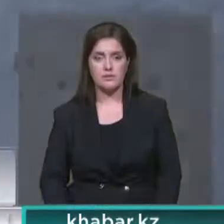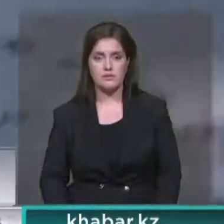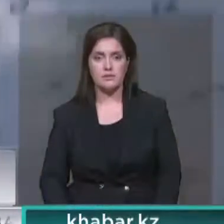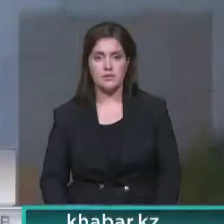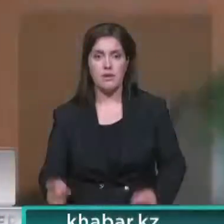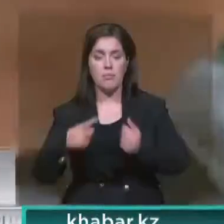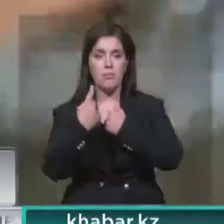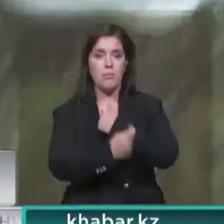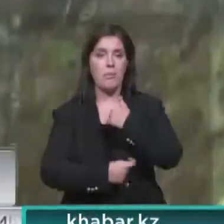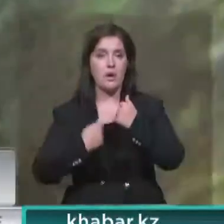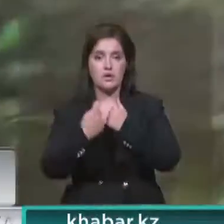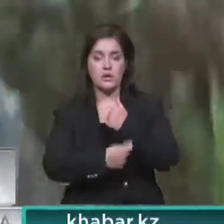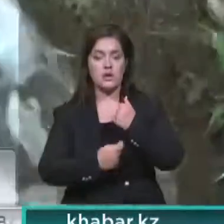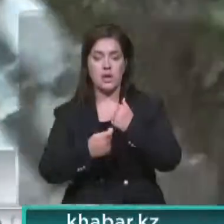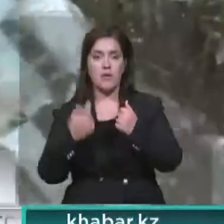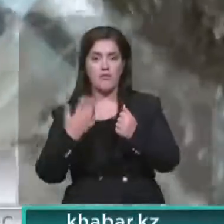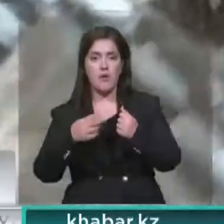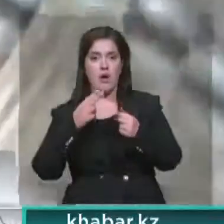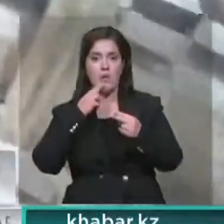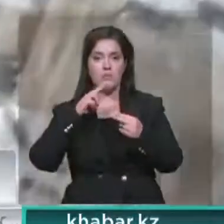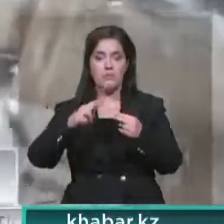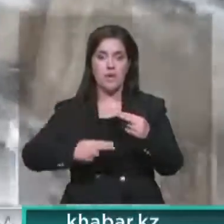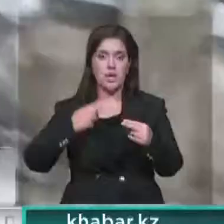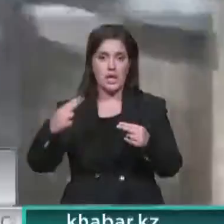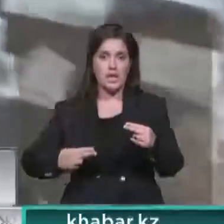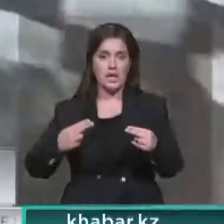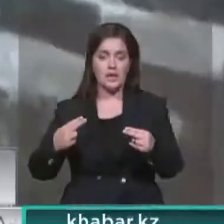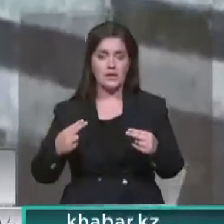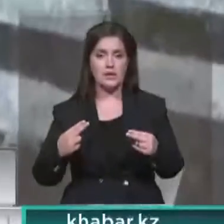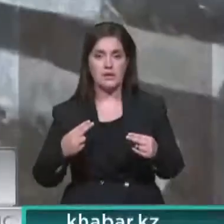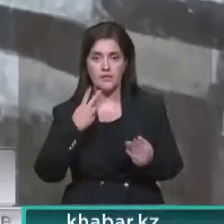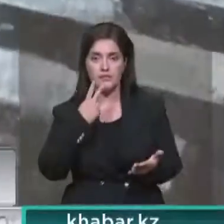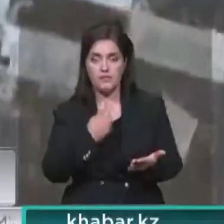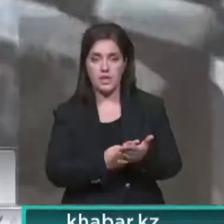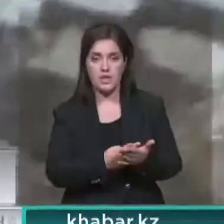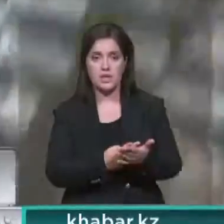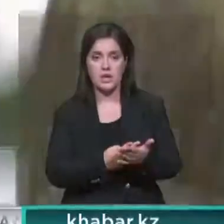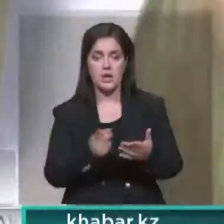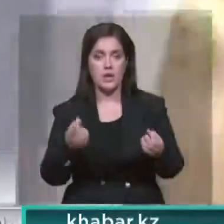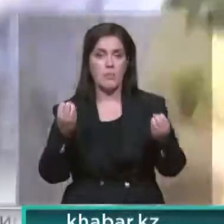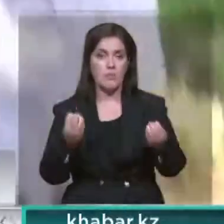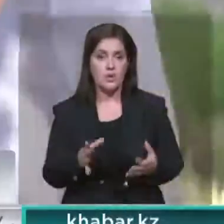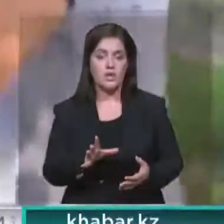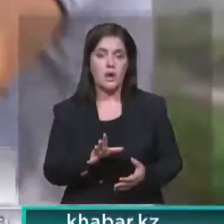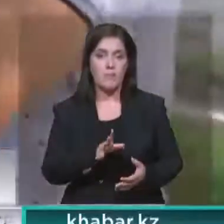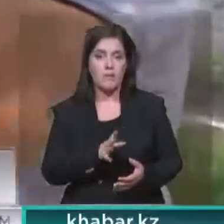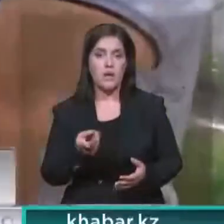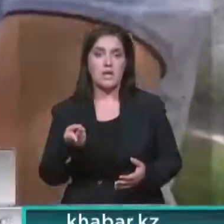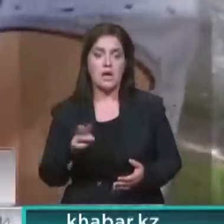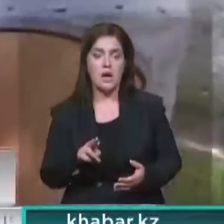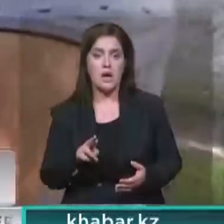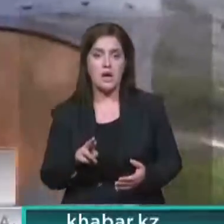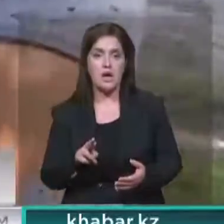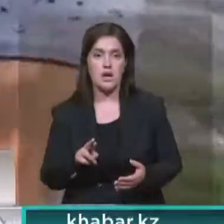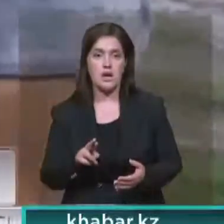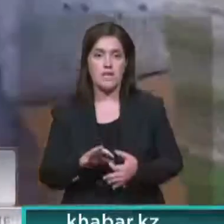вот материал, видите, он сам проклеенный. Вот этот материал-то он проклеен, видите? А это просто было как для связки, чтобы